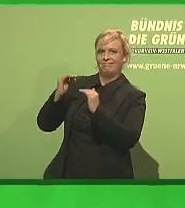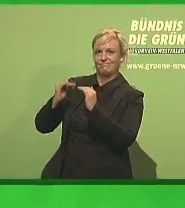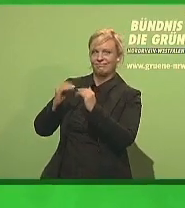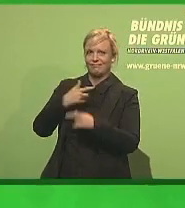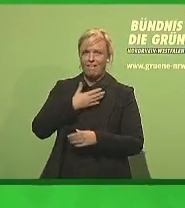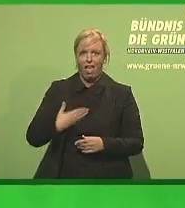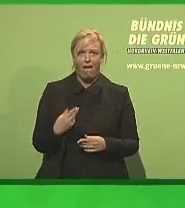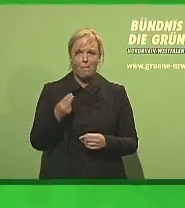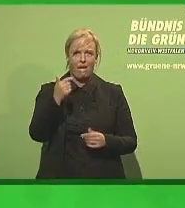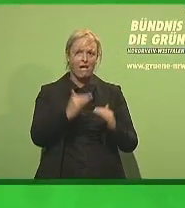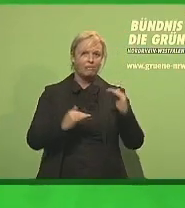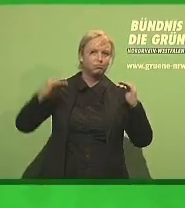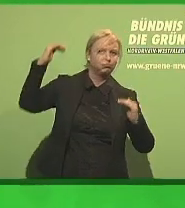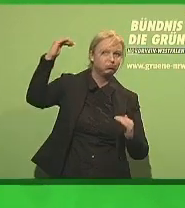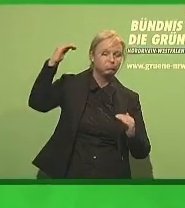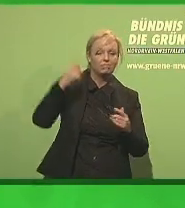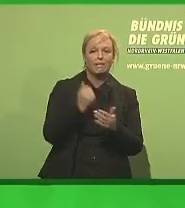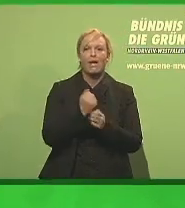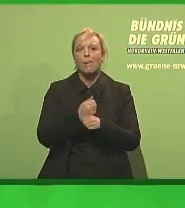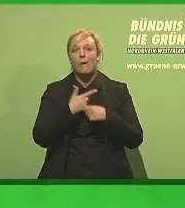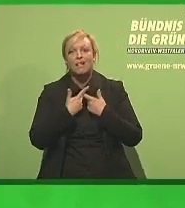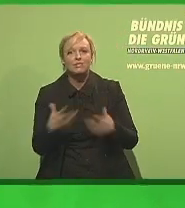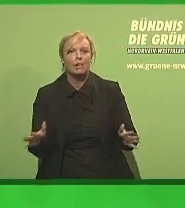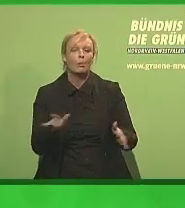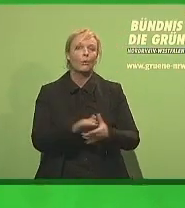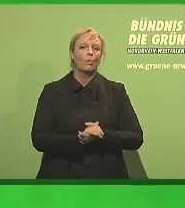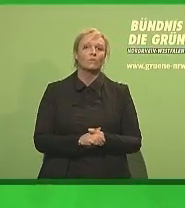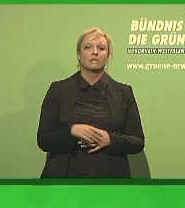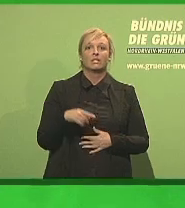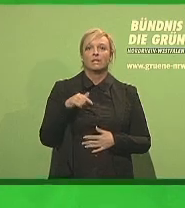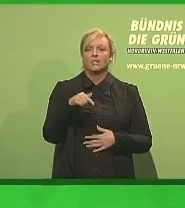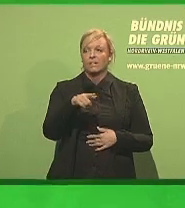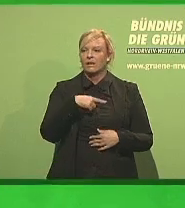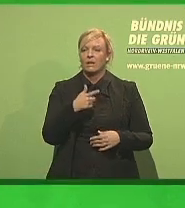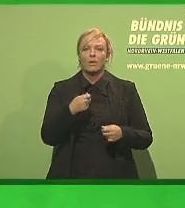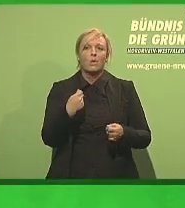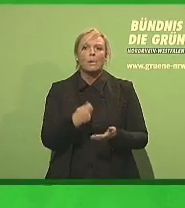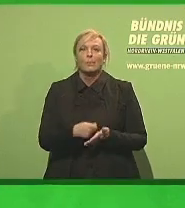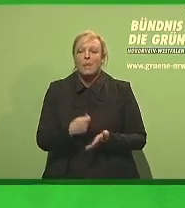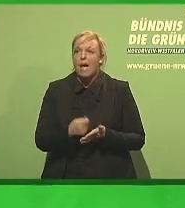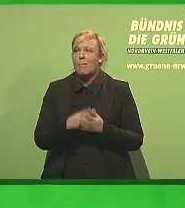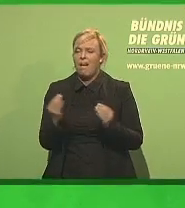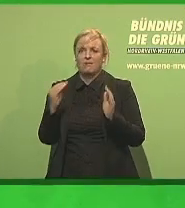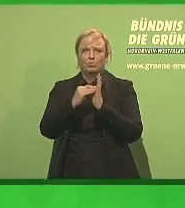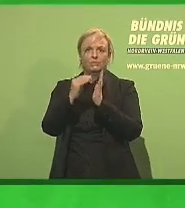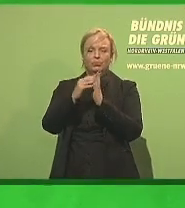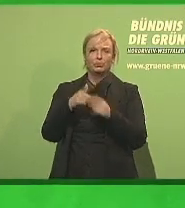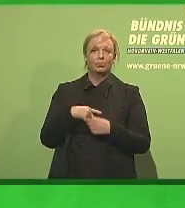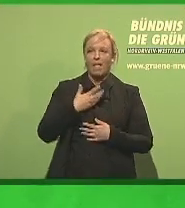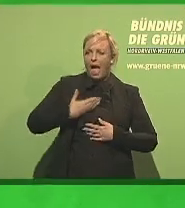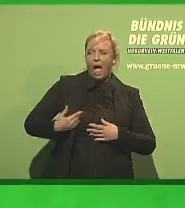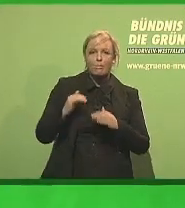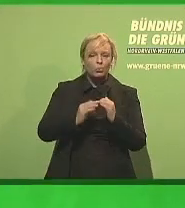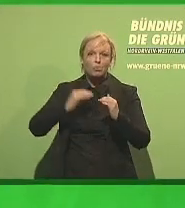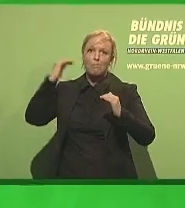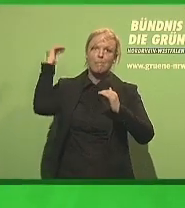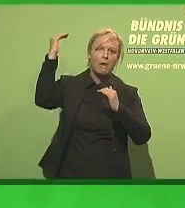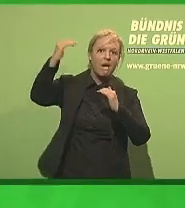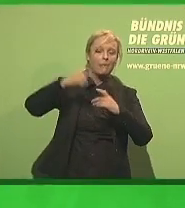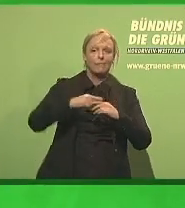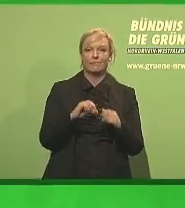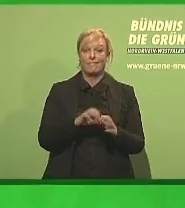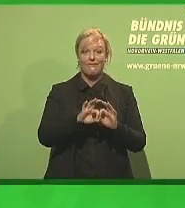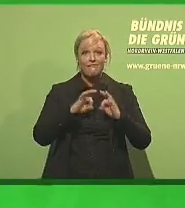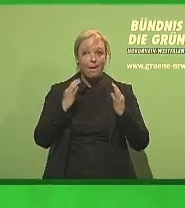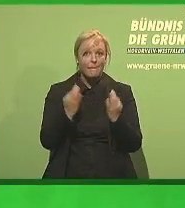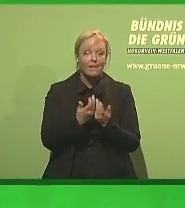und Reich. Arbeitslosigkeit, zunehmende prekäre Beschäftigung und steigende Armut erleben Familien,